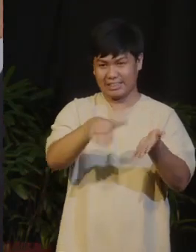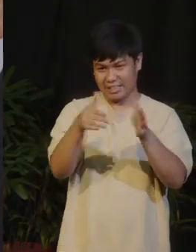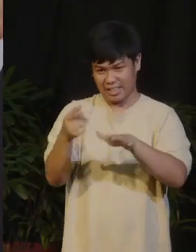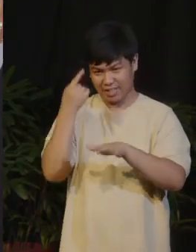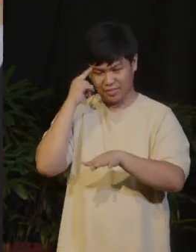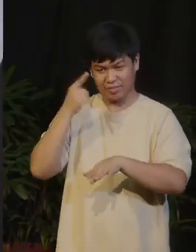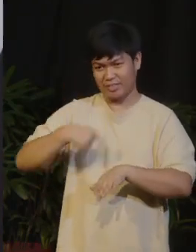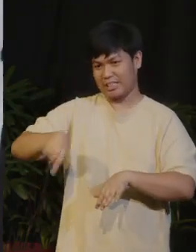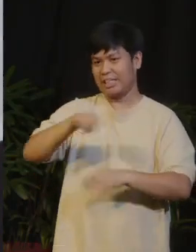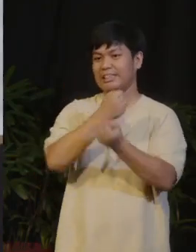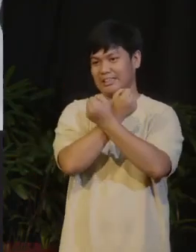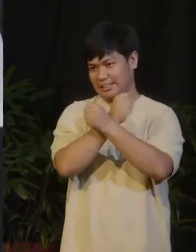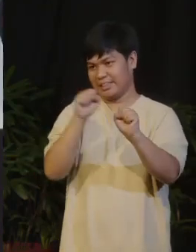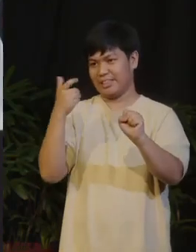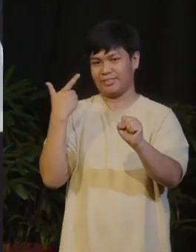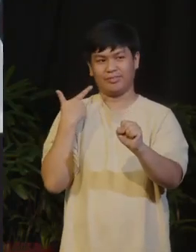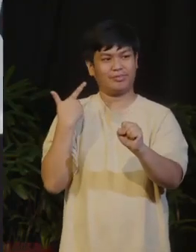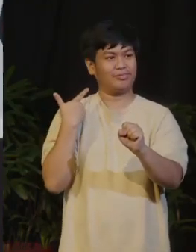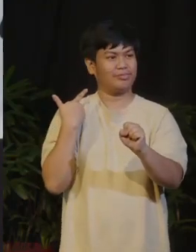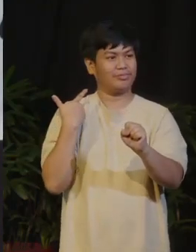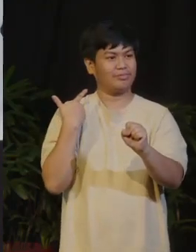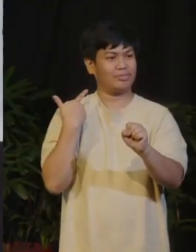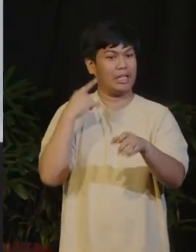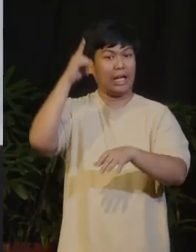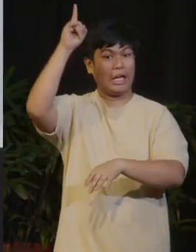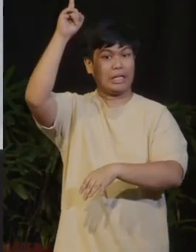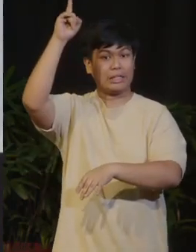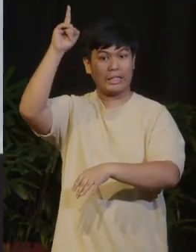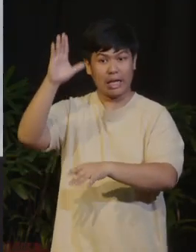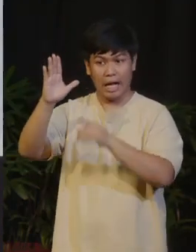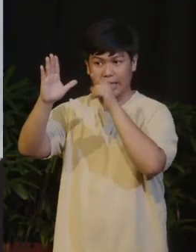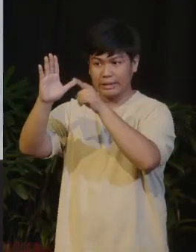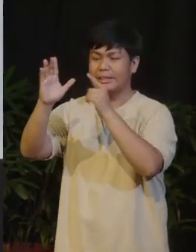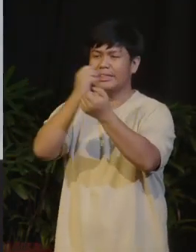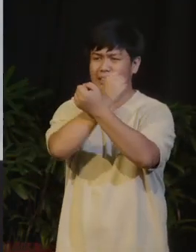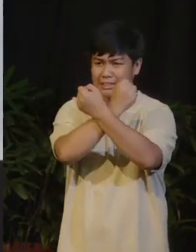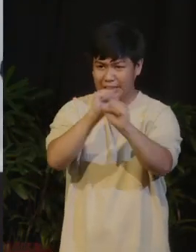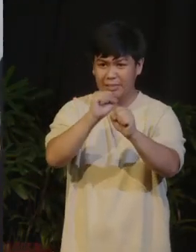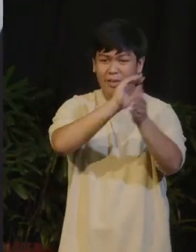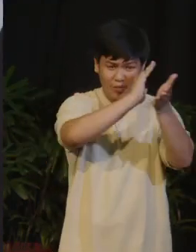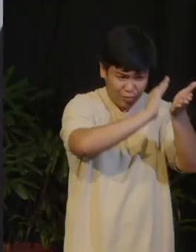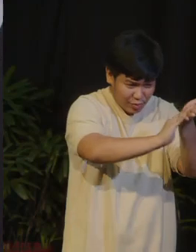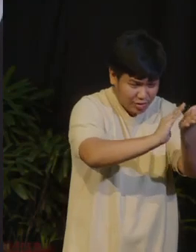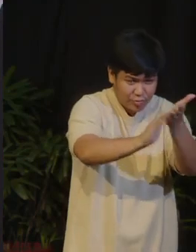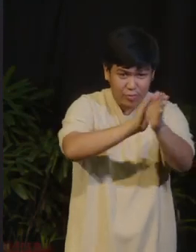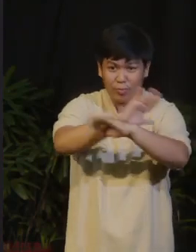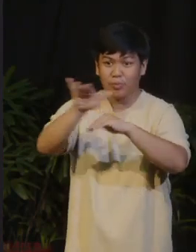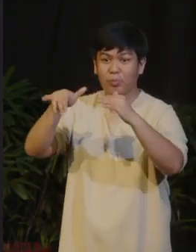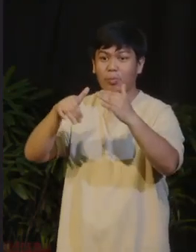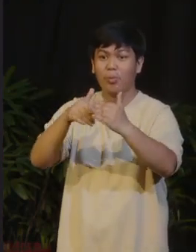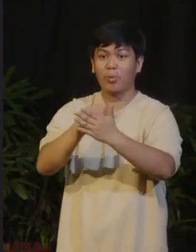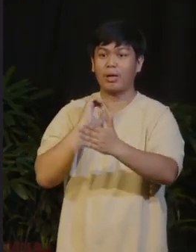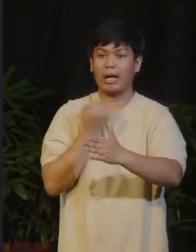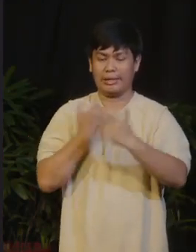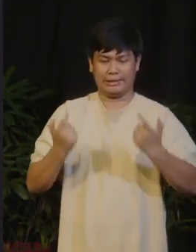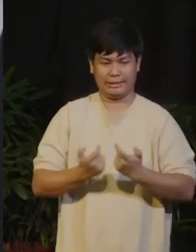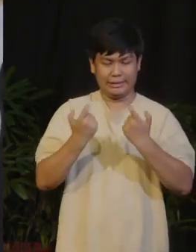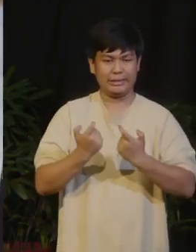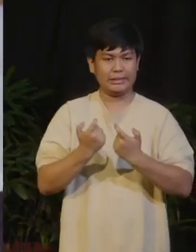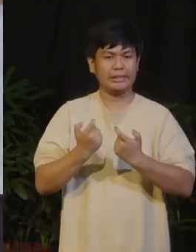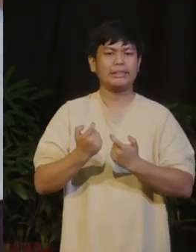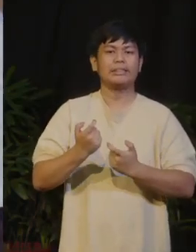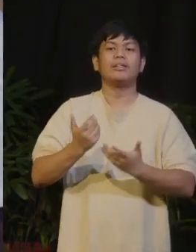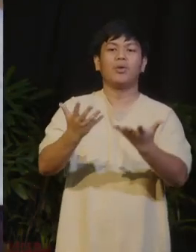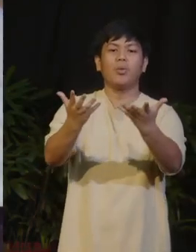Kanya. Siya na nagpatawad ng lahat ng ating kasalanan, ine-expect niya na